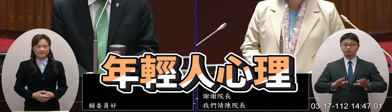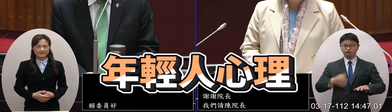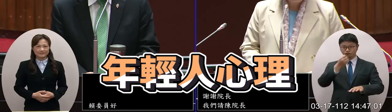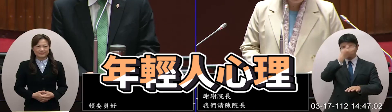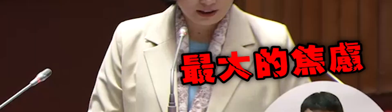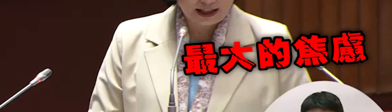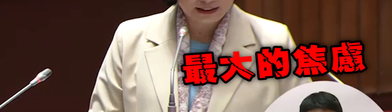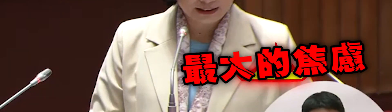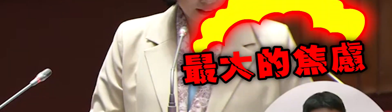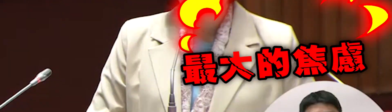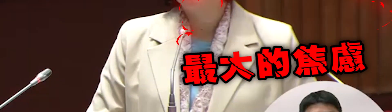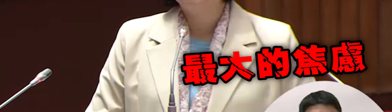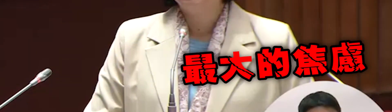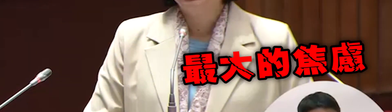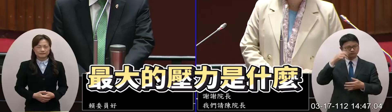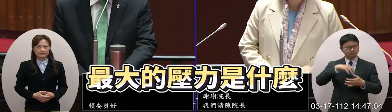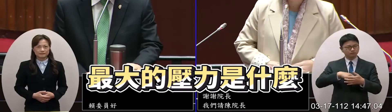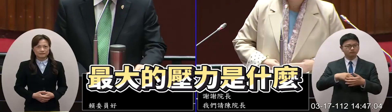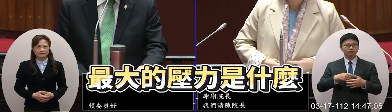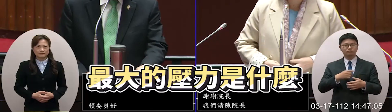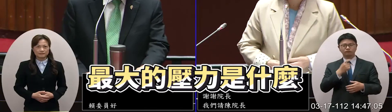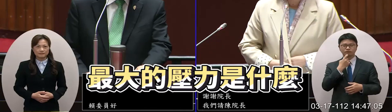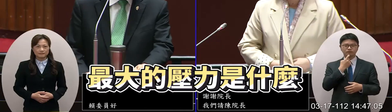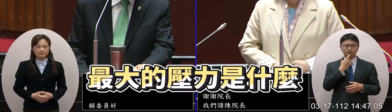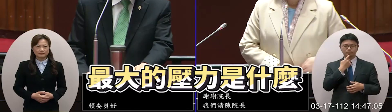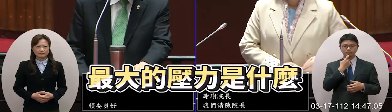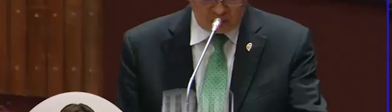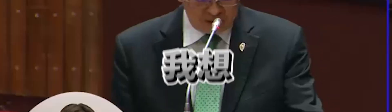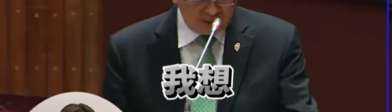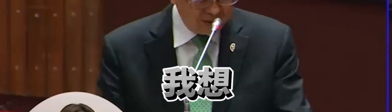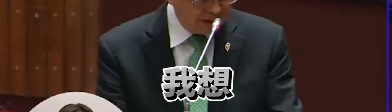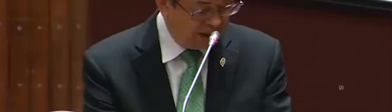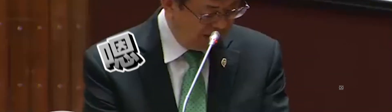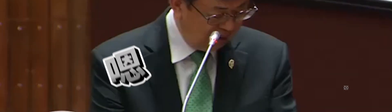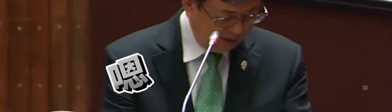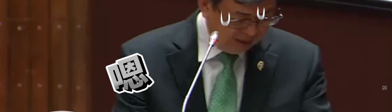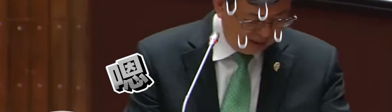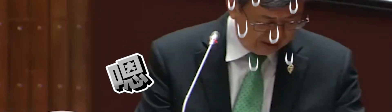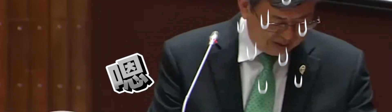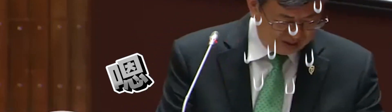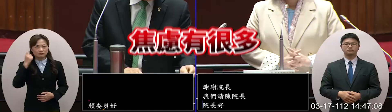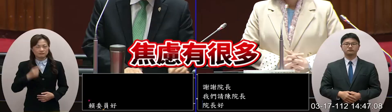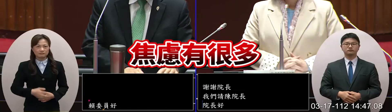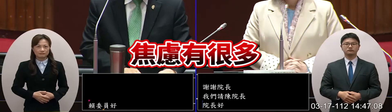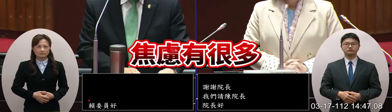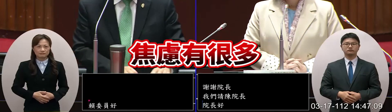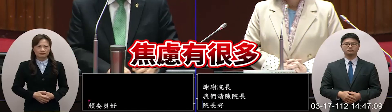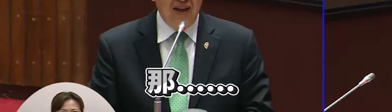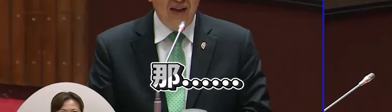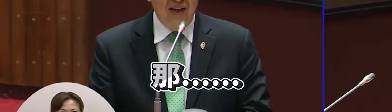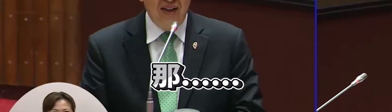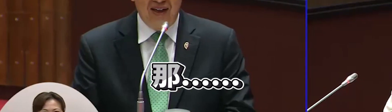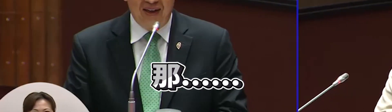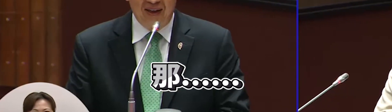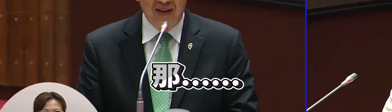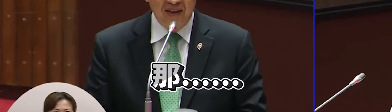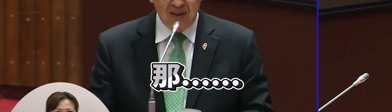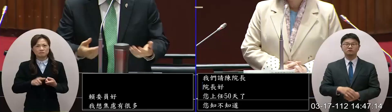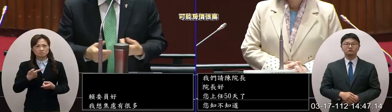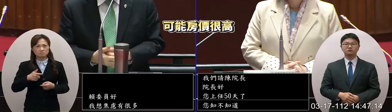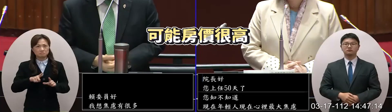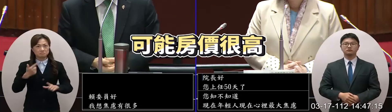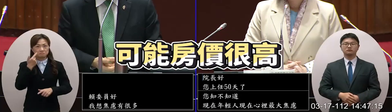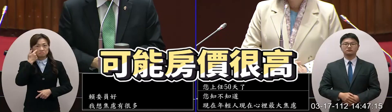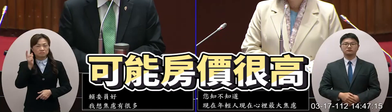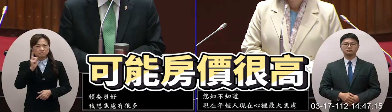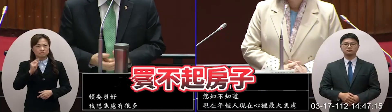年轻人心里最大的焦虑、最大的压力是什么？ 我想焦虑有很多，